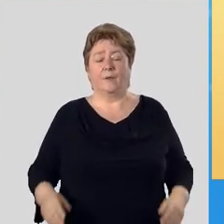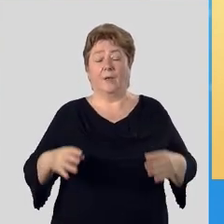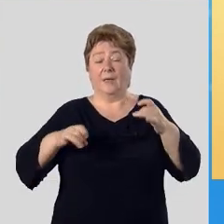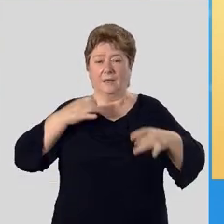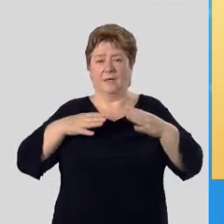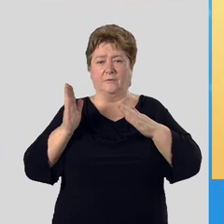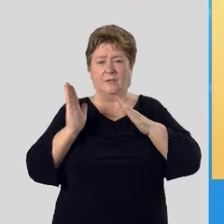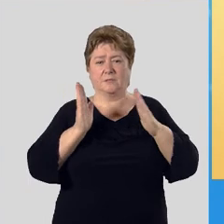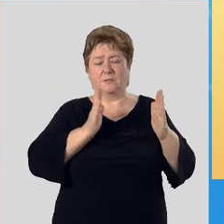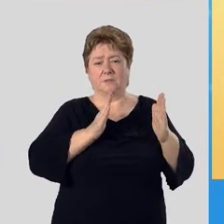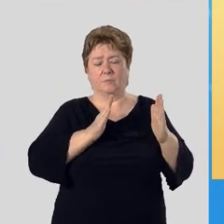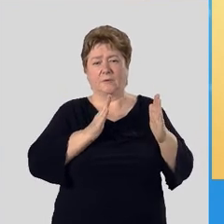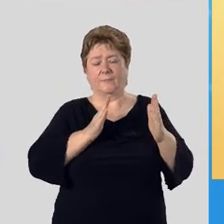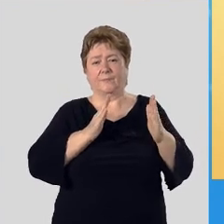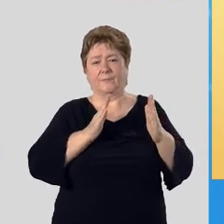Нервная система